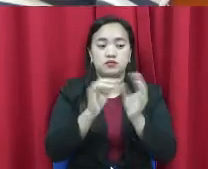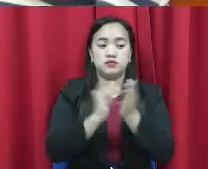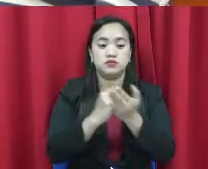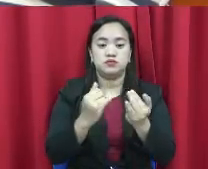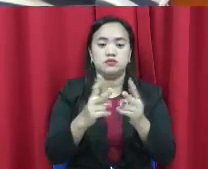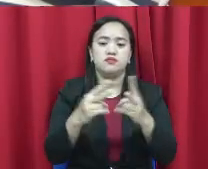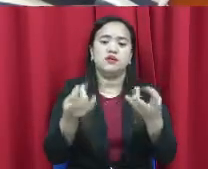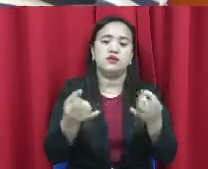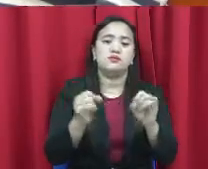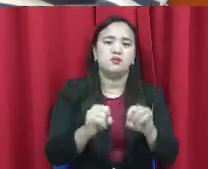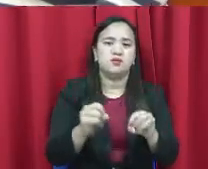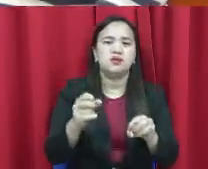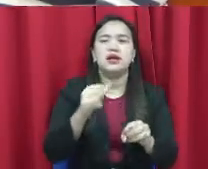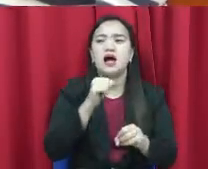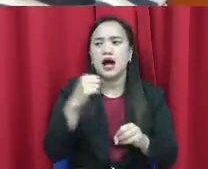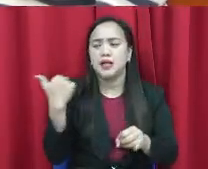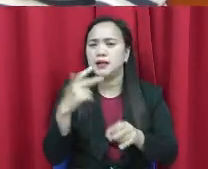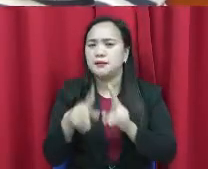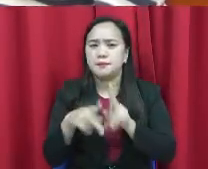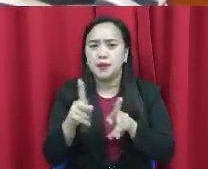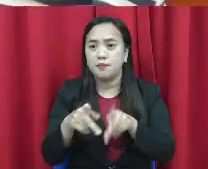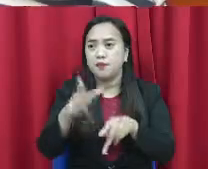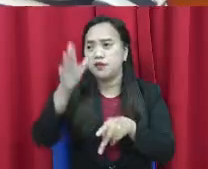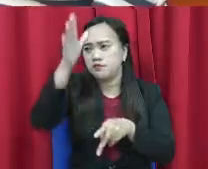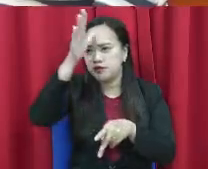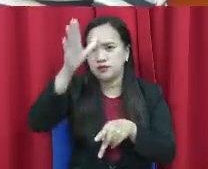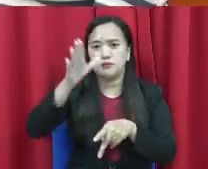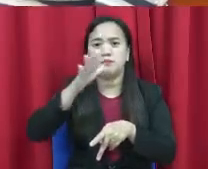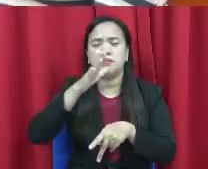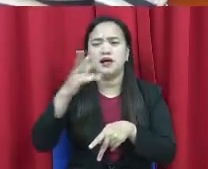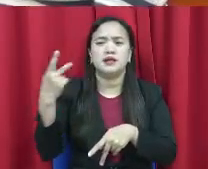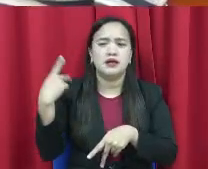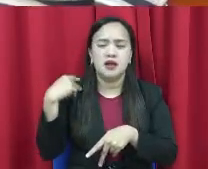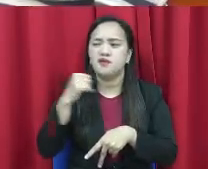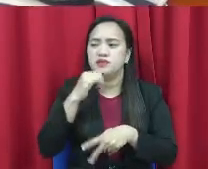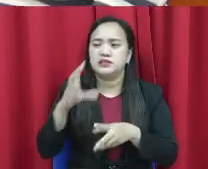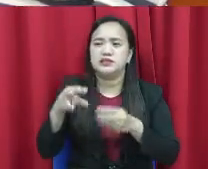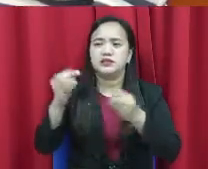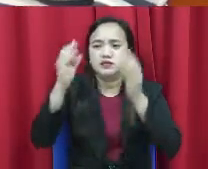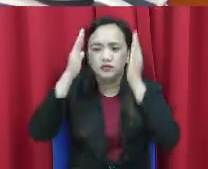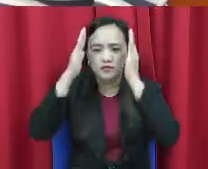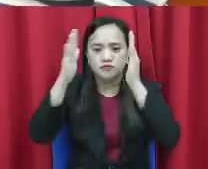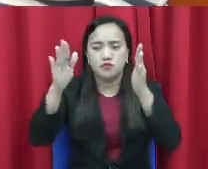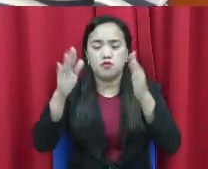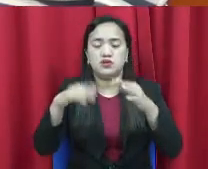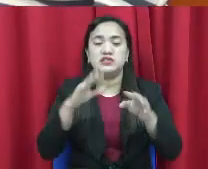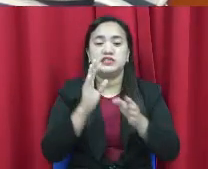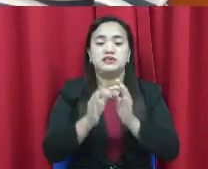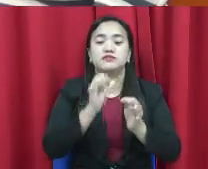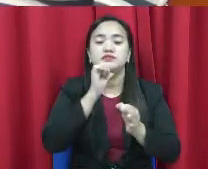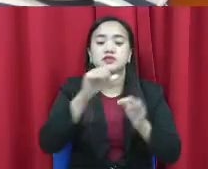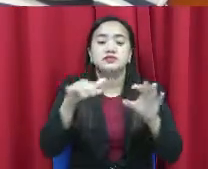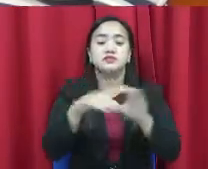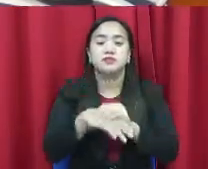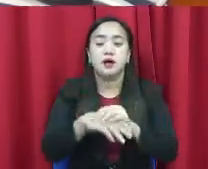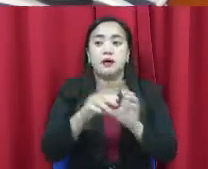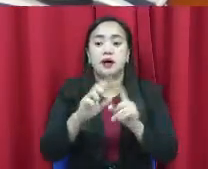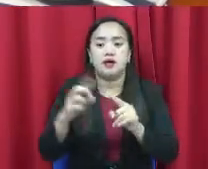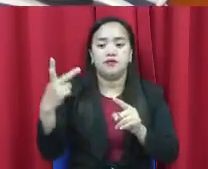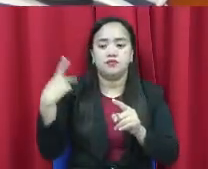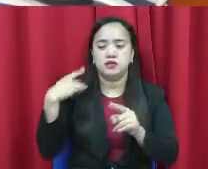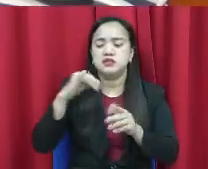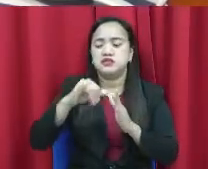apo yan ang ang mahalaga may apo pero Nakakalungkot d pag laki ng apo pag nakatrabaho na